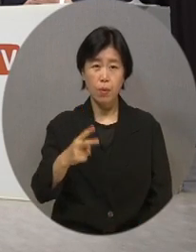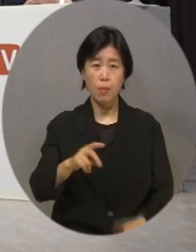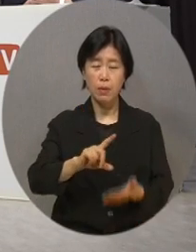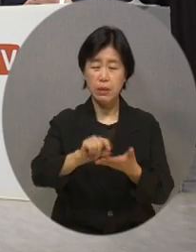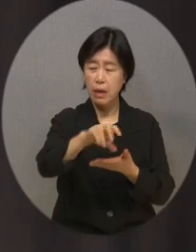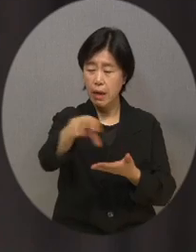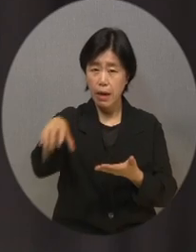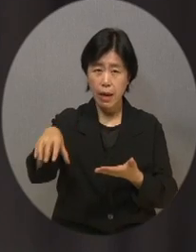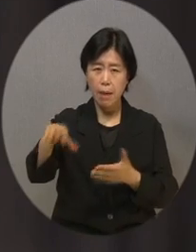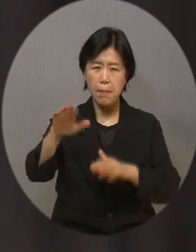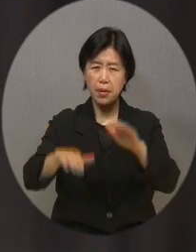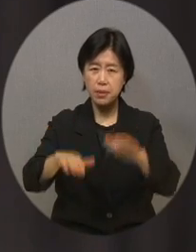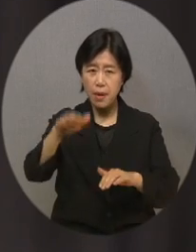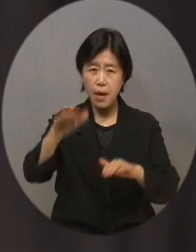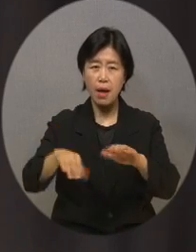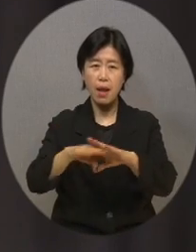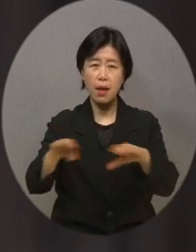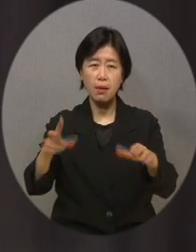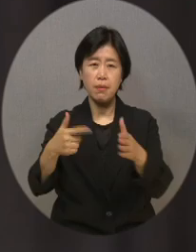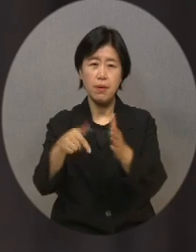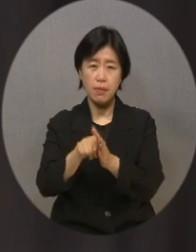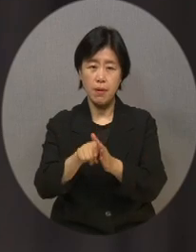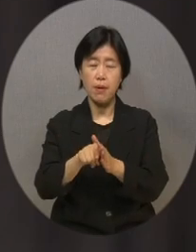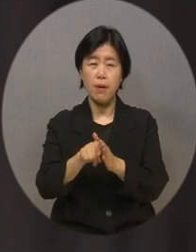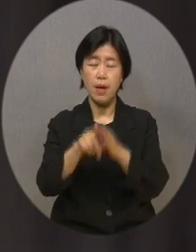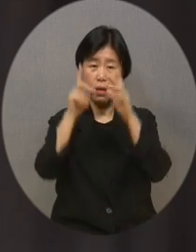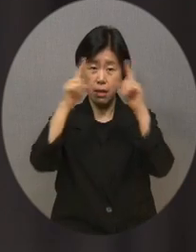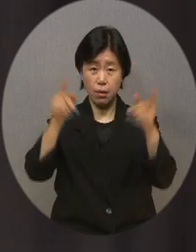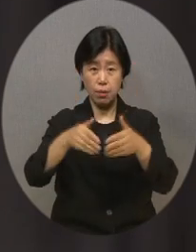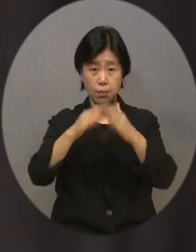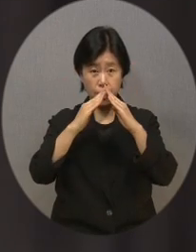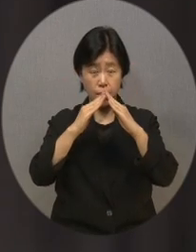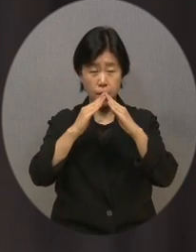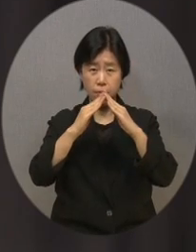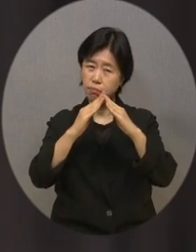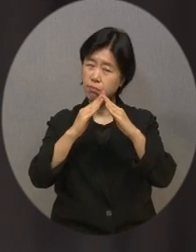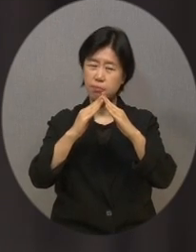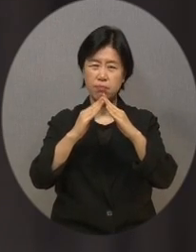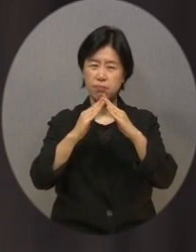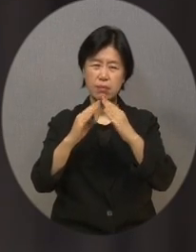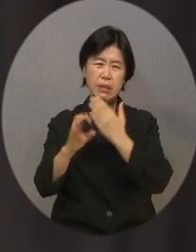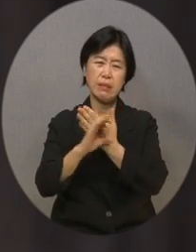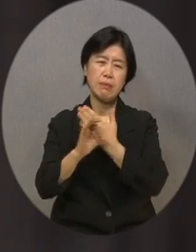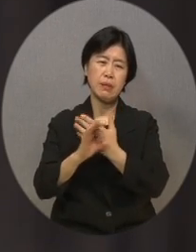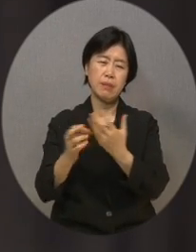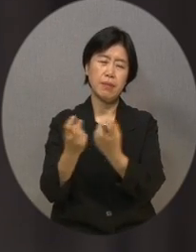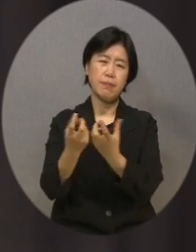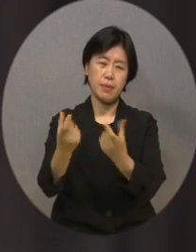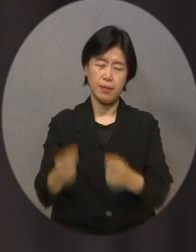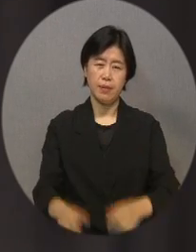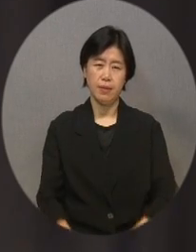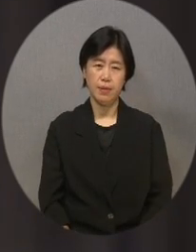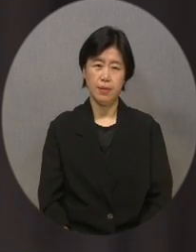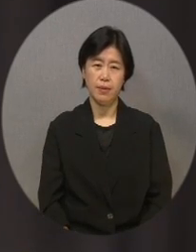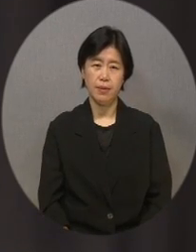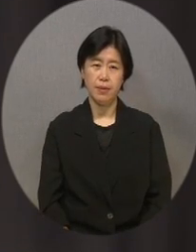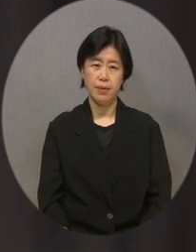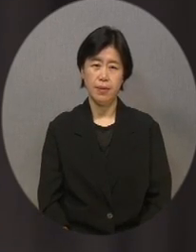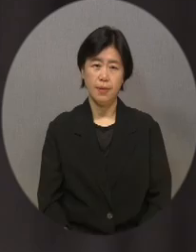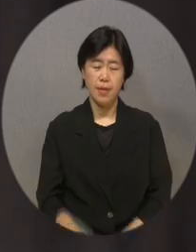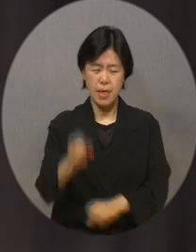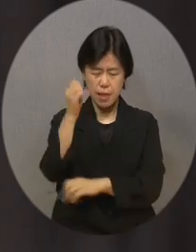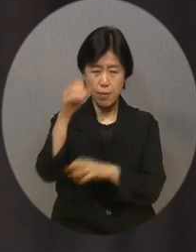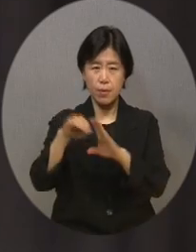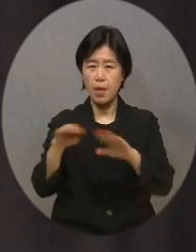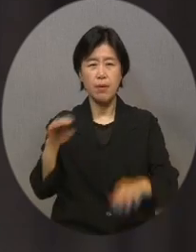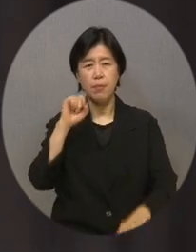명분으로 의대를 신설한다는 것은 가장 단편적이고 좀 임기응변적인 것입니다. 예, 의사가